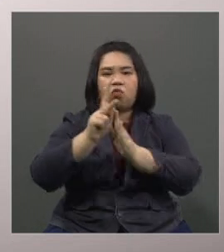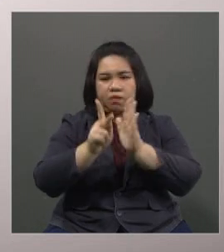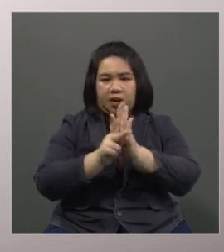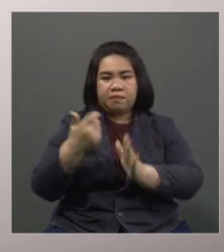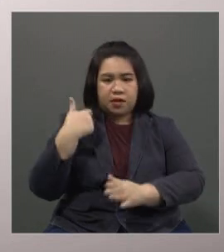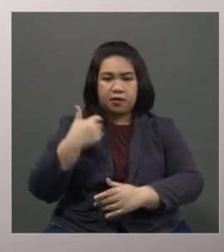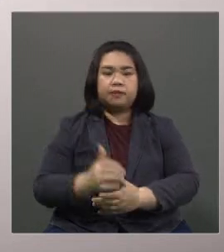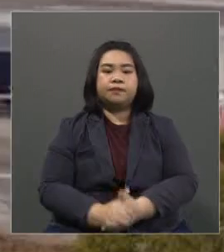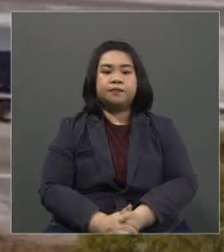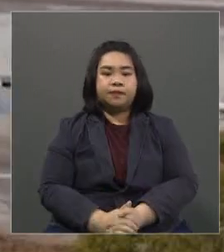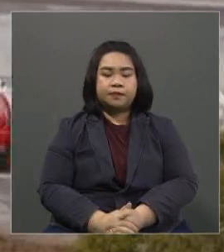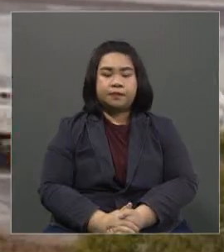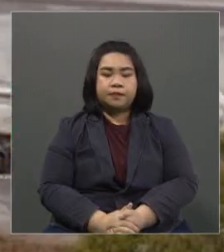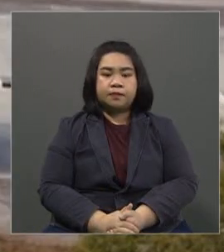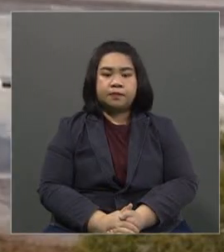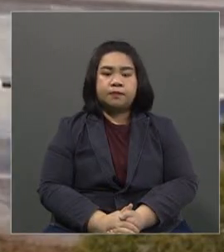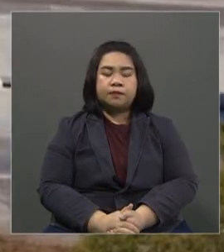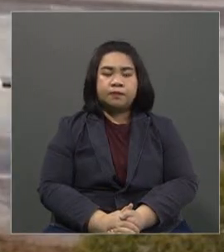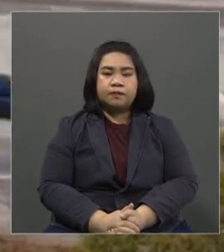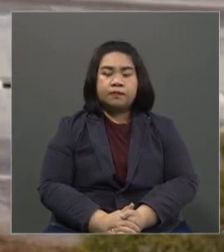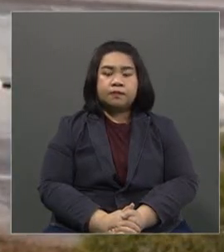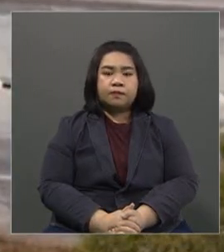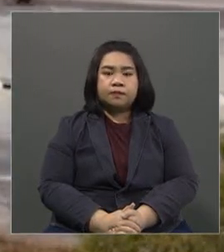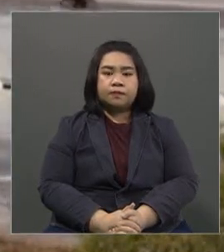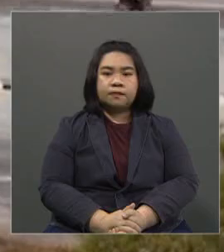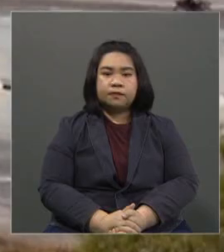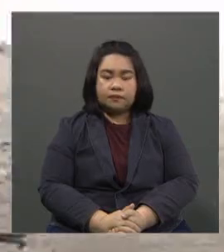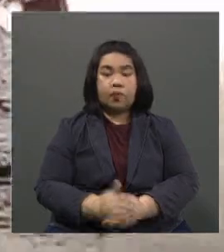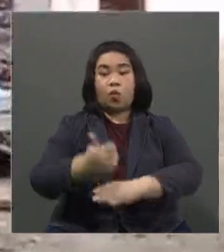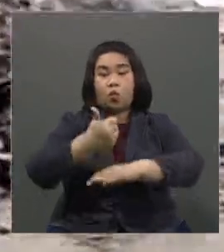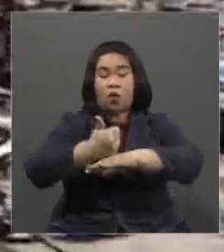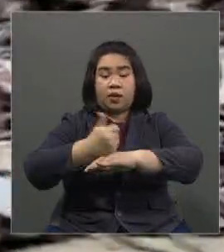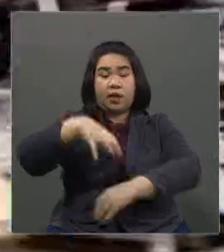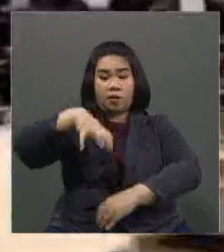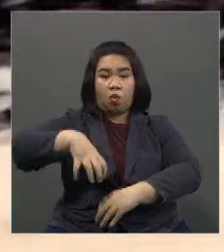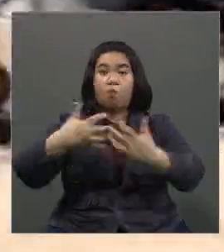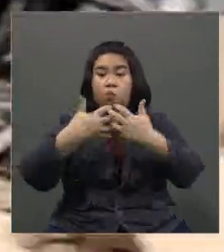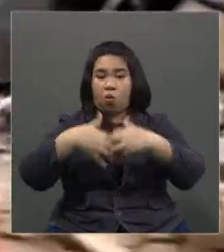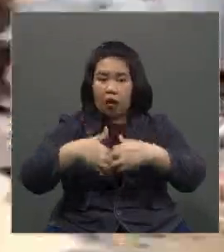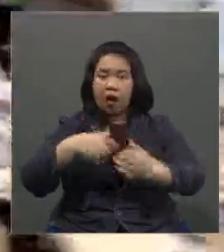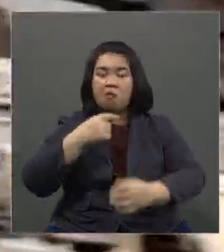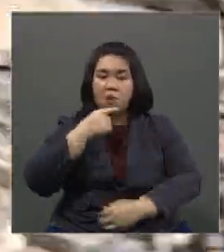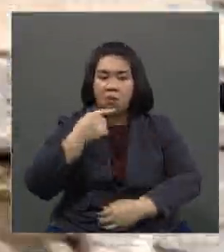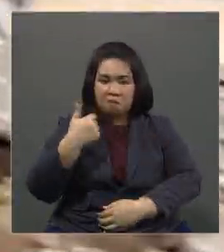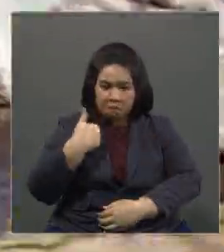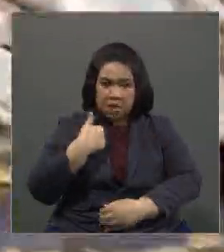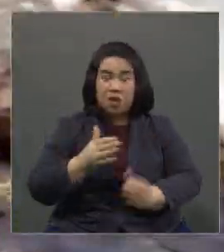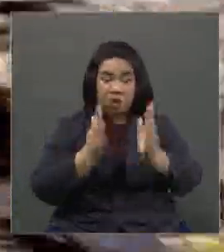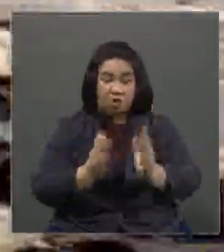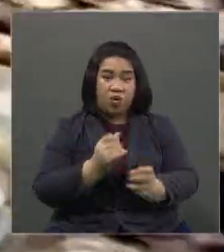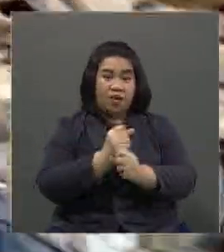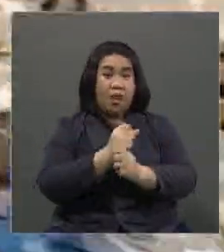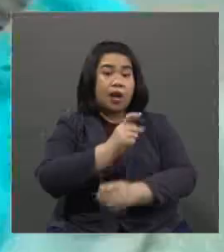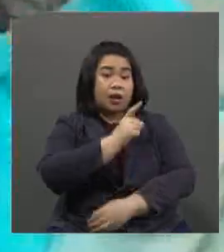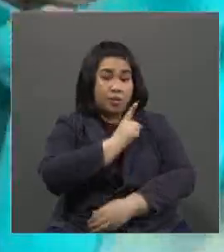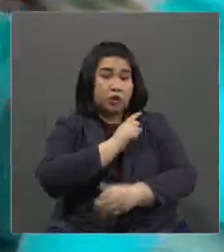ด้วยค่ะโดยนายจุลพงษ์ทวีศรีค่ะอธิบดีกรมโรงงานอุตสาหกรรมได้มอบหมายให้นายสุนทรแก้วสว่าง